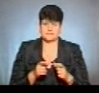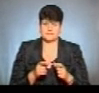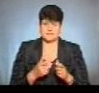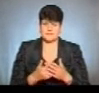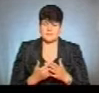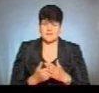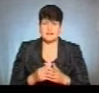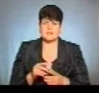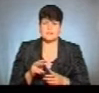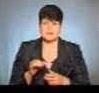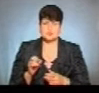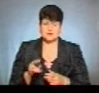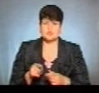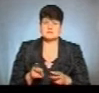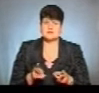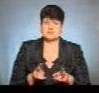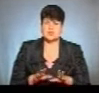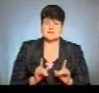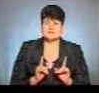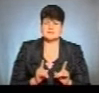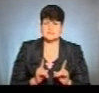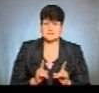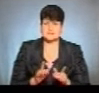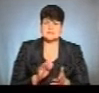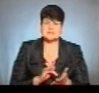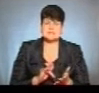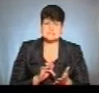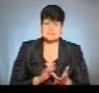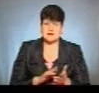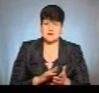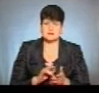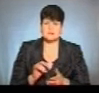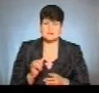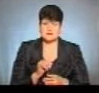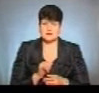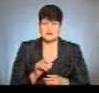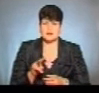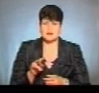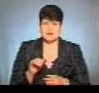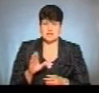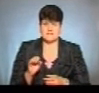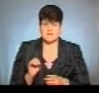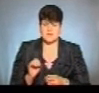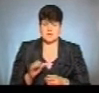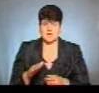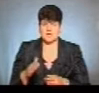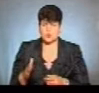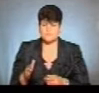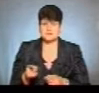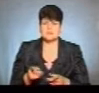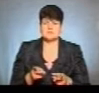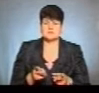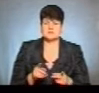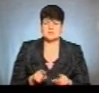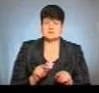сегмент електорату, то залишається тільки центральний і ліве крило. І, відповідно, цим зумовлюється,